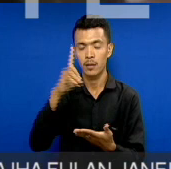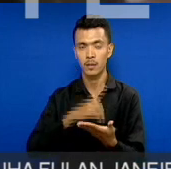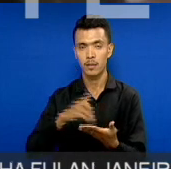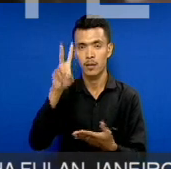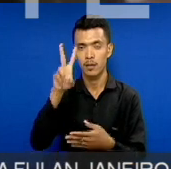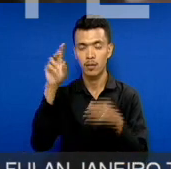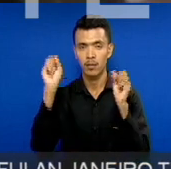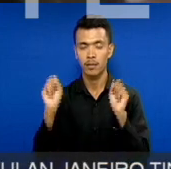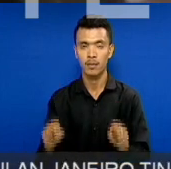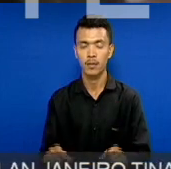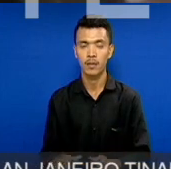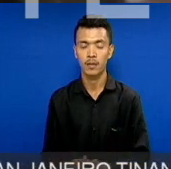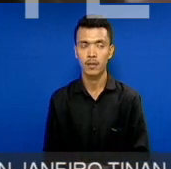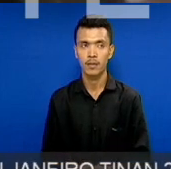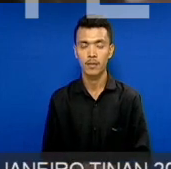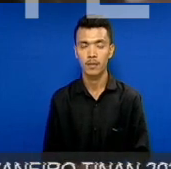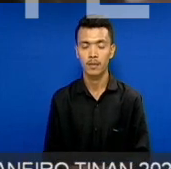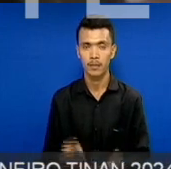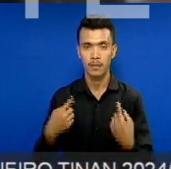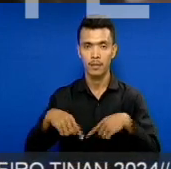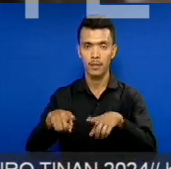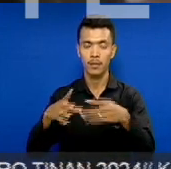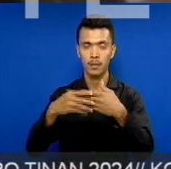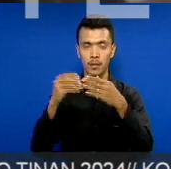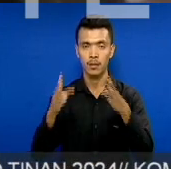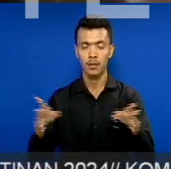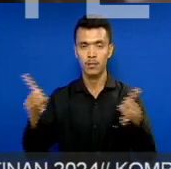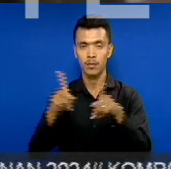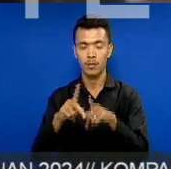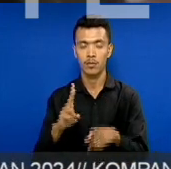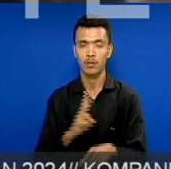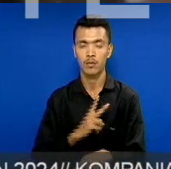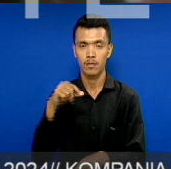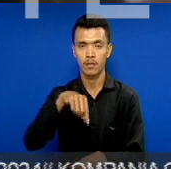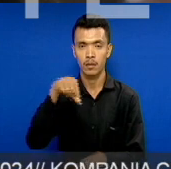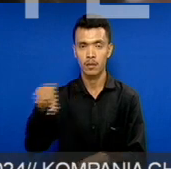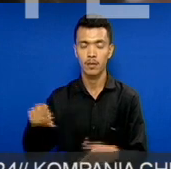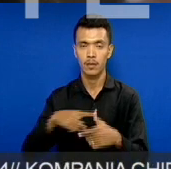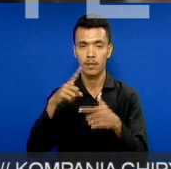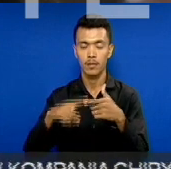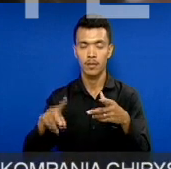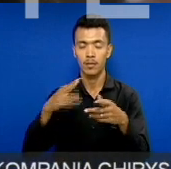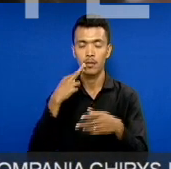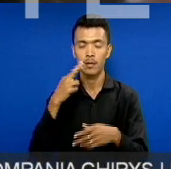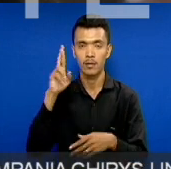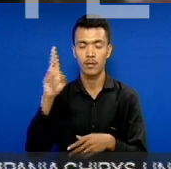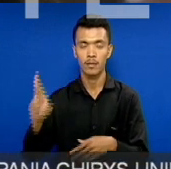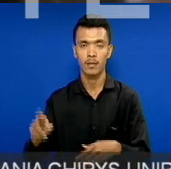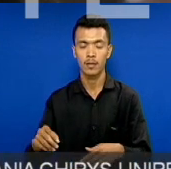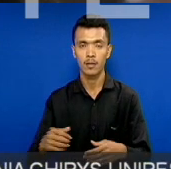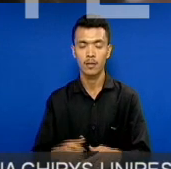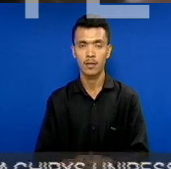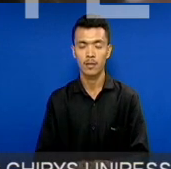iha. Anu sa saun postu. Rekdo ini nian. Depois maka ame hudhi kompletatan rekomendasi ki kuan balung nebe maka